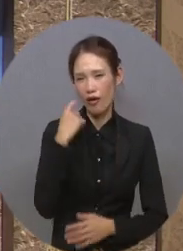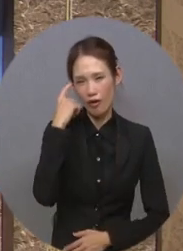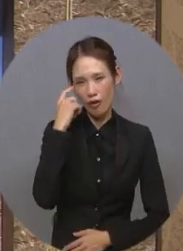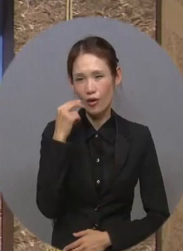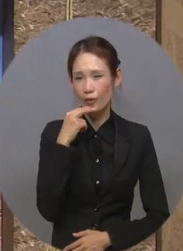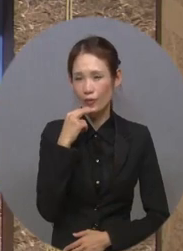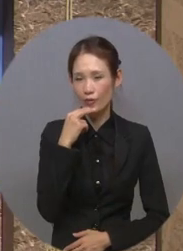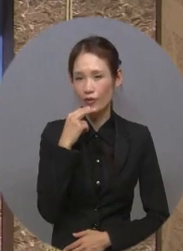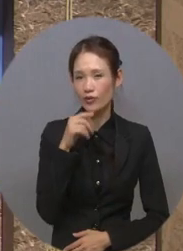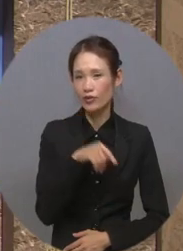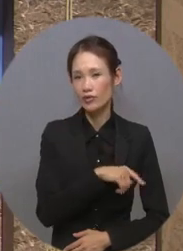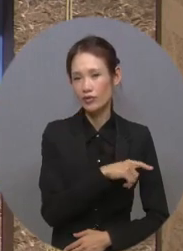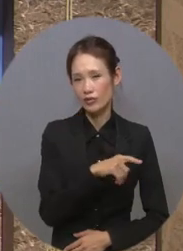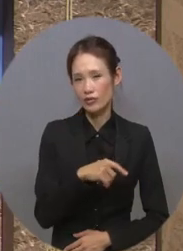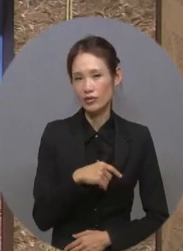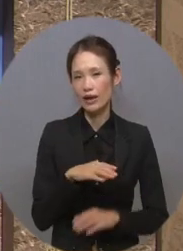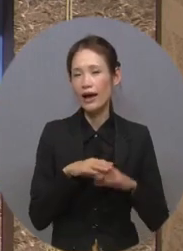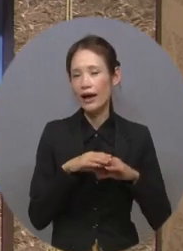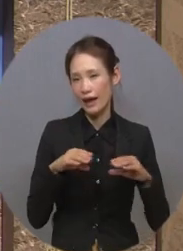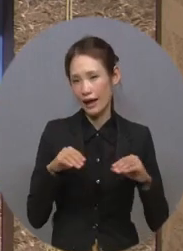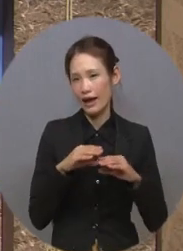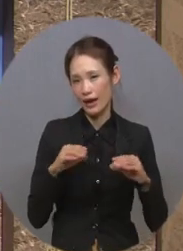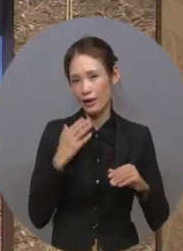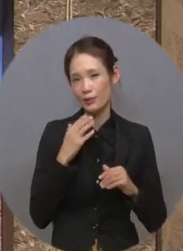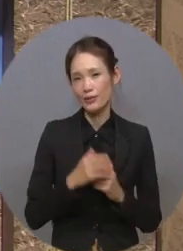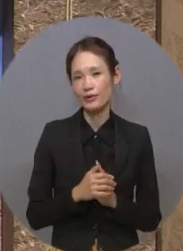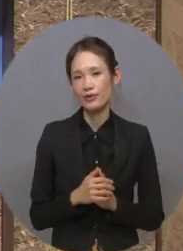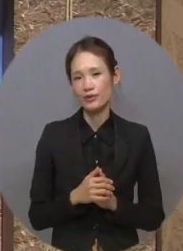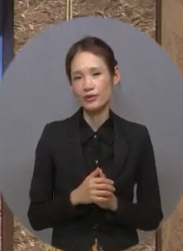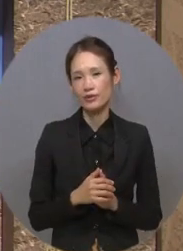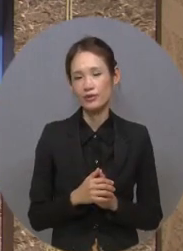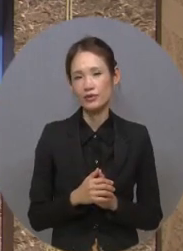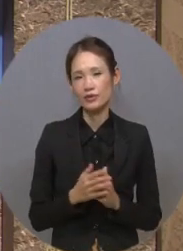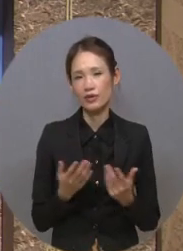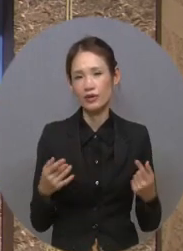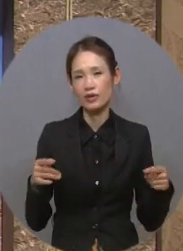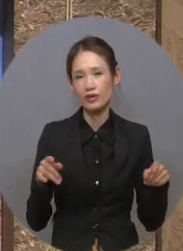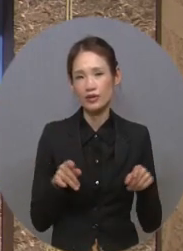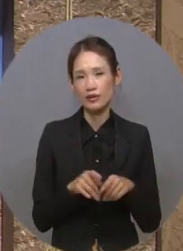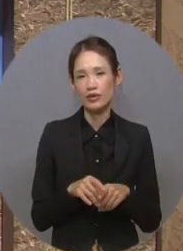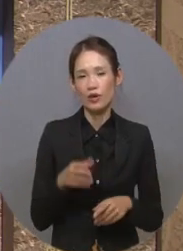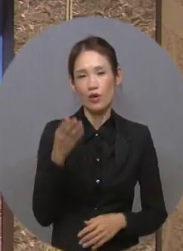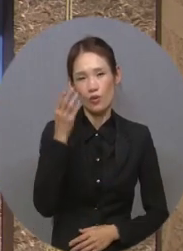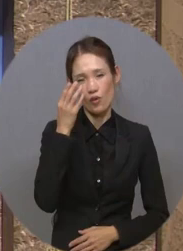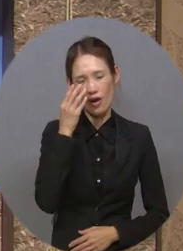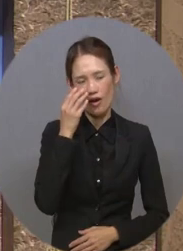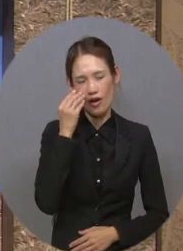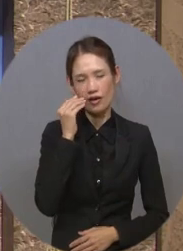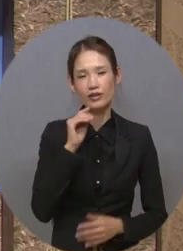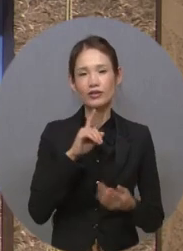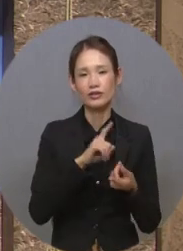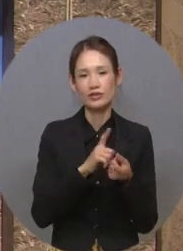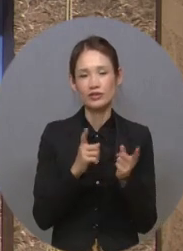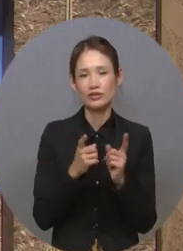이런 게 있는데 그런 것도 좀 어느 정도 해소가 되고 네. 또 양주 시민이 또 함께